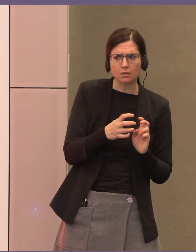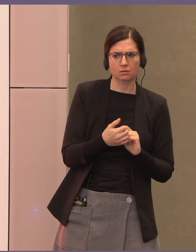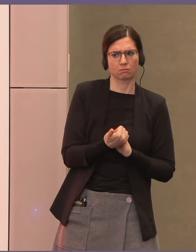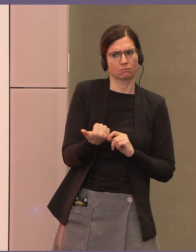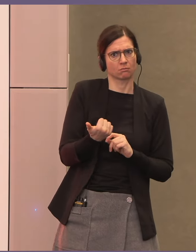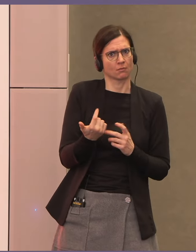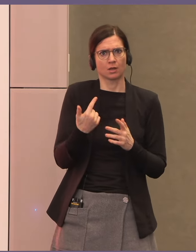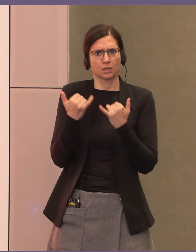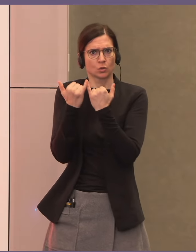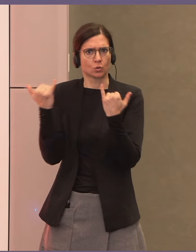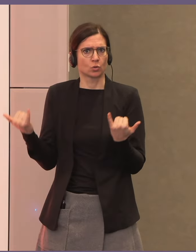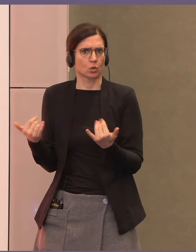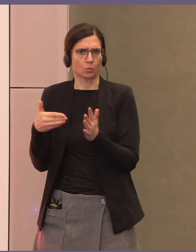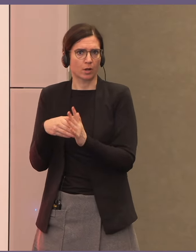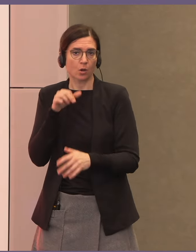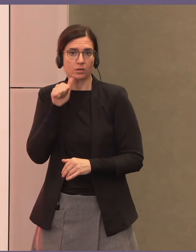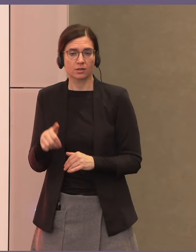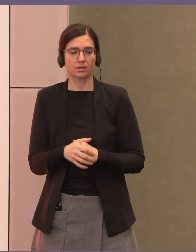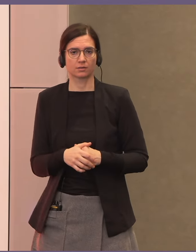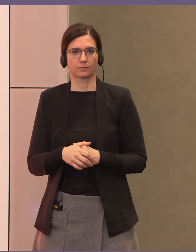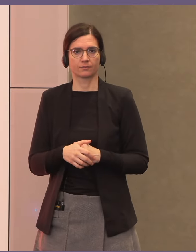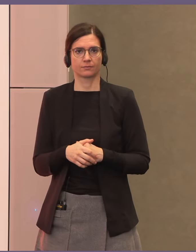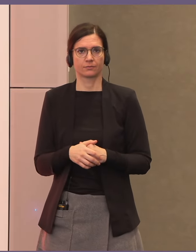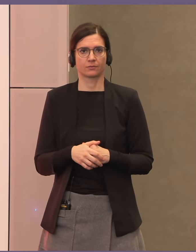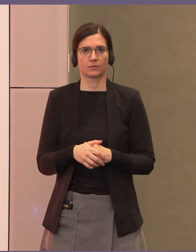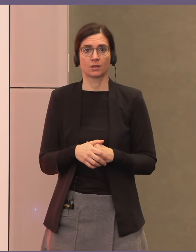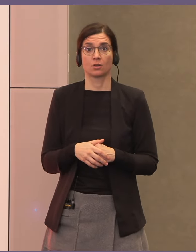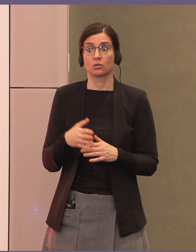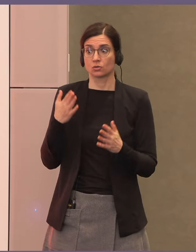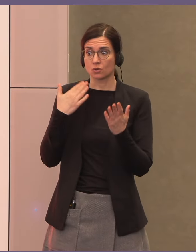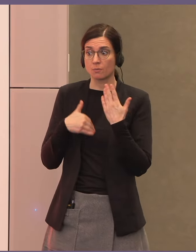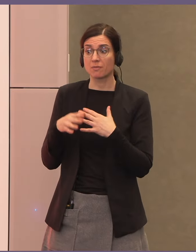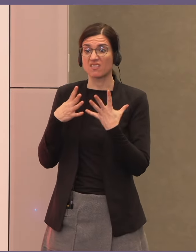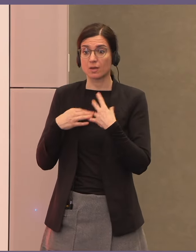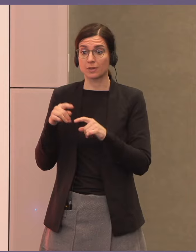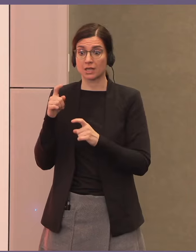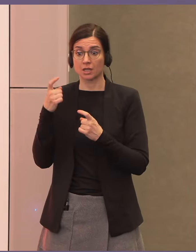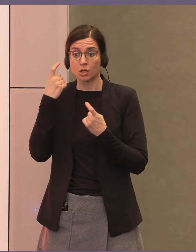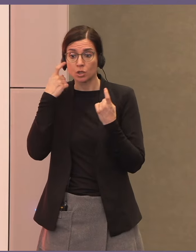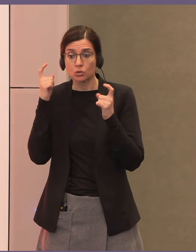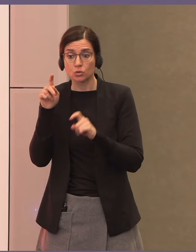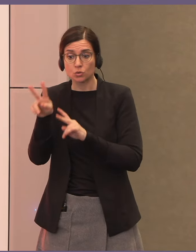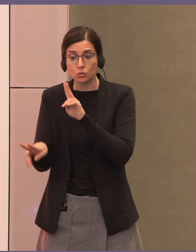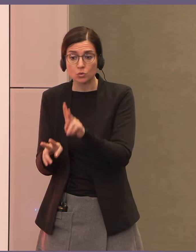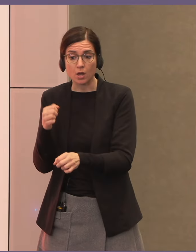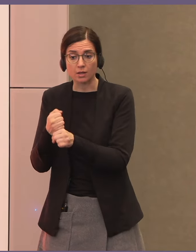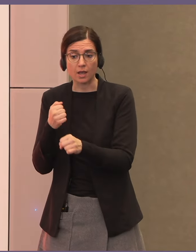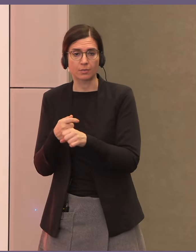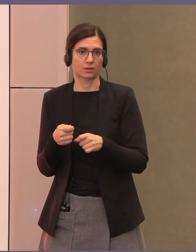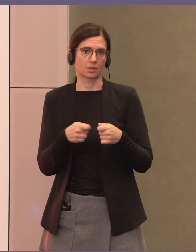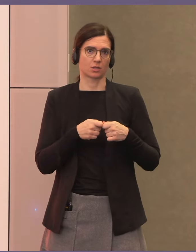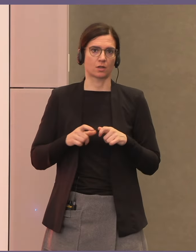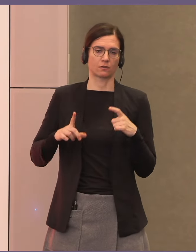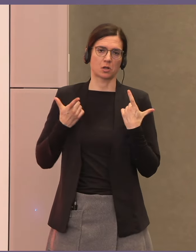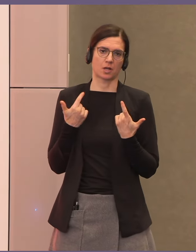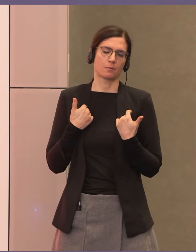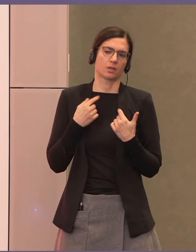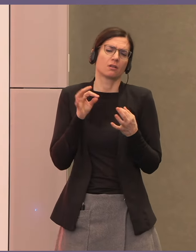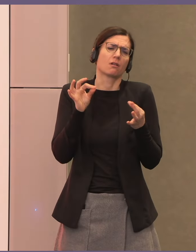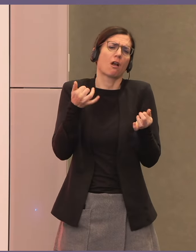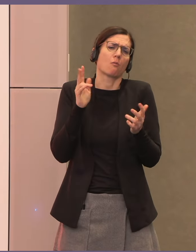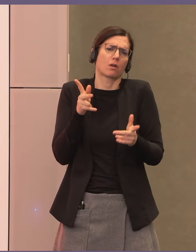Frauen, die nun wieder mehr familiäre Sorgearbeit leisten sollen, würden am gesellschaftlichen Leben nur am Rande